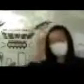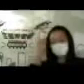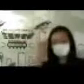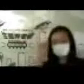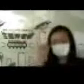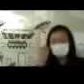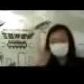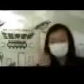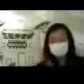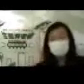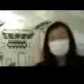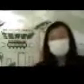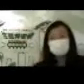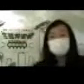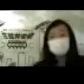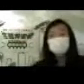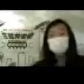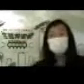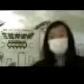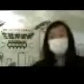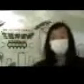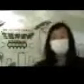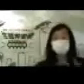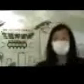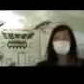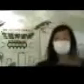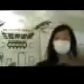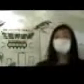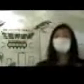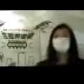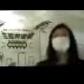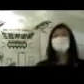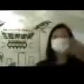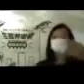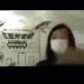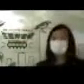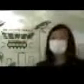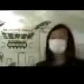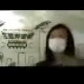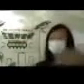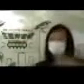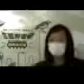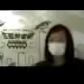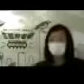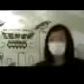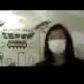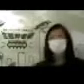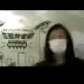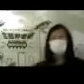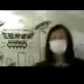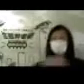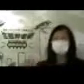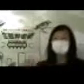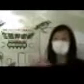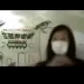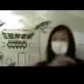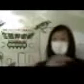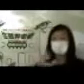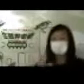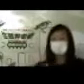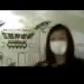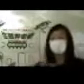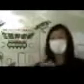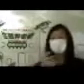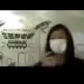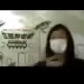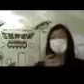啦。咁所以咧，佢咧就系、是、简单啲嚟讲咧，系一棵秋枫树嚟嘅。咁出面咧就系、是、包住